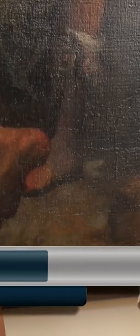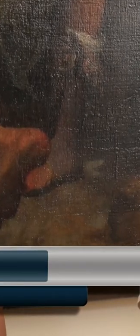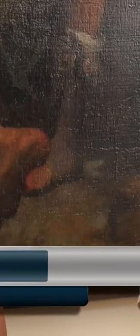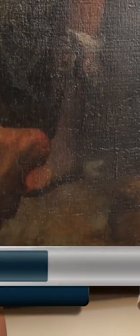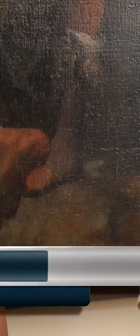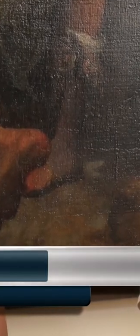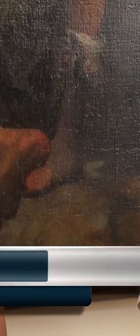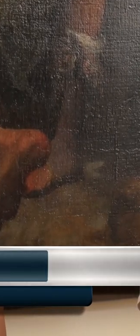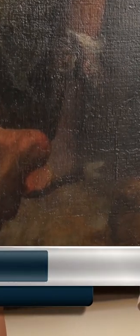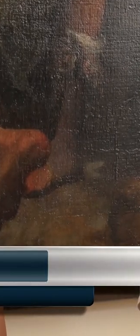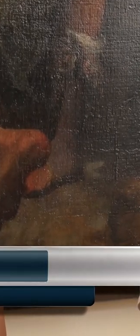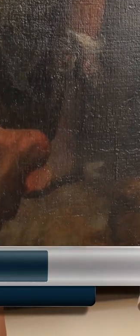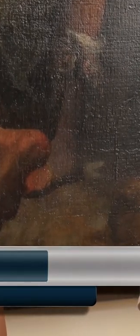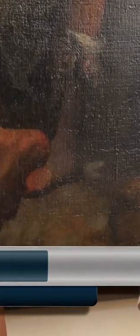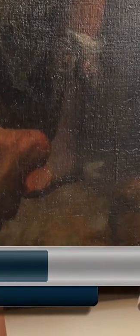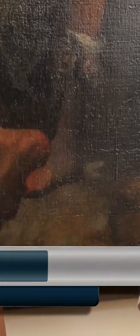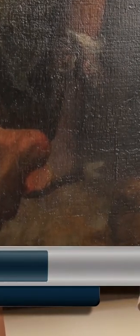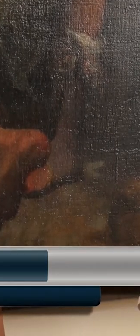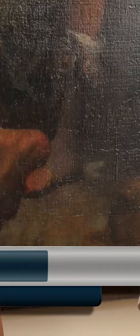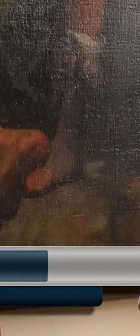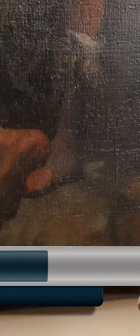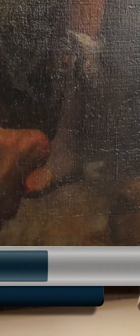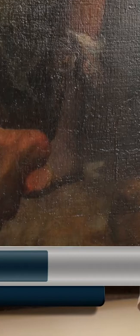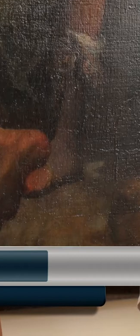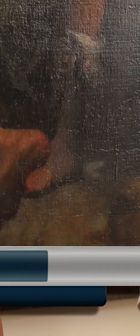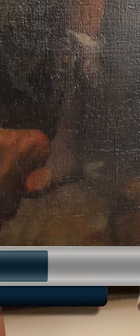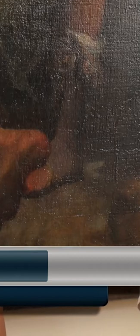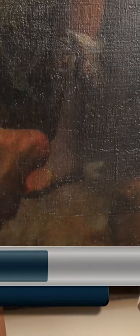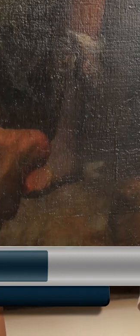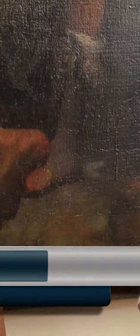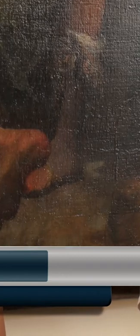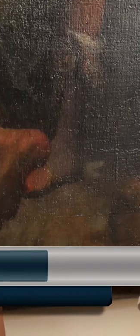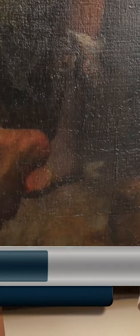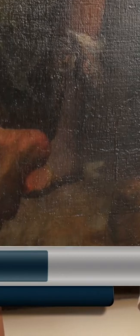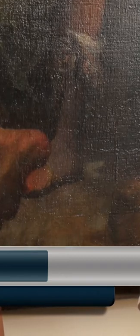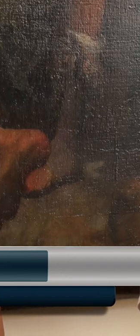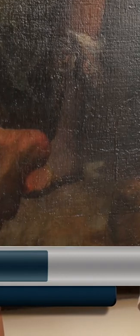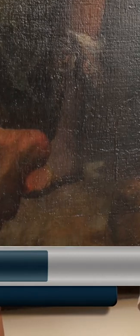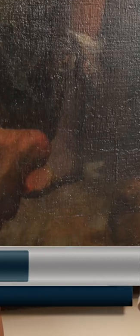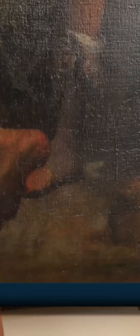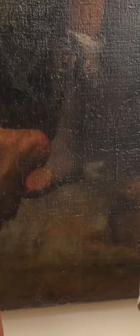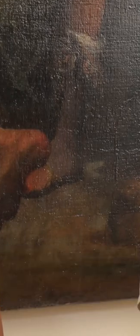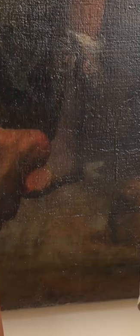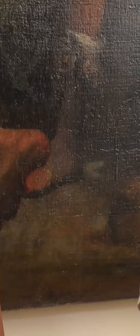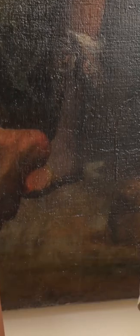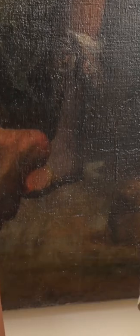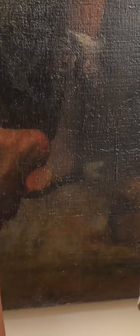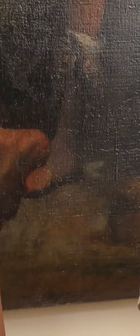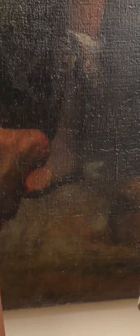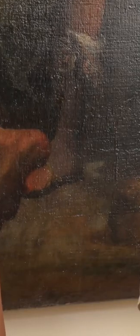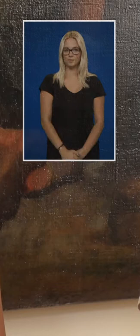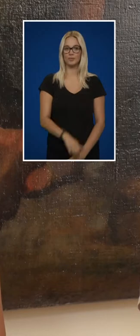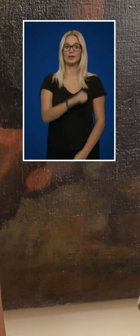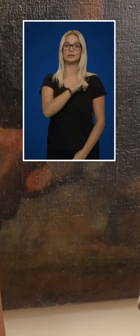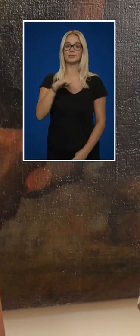Sami ciljevi ovog projekta proizlazi u stvari iz ciljeva i plana gospodarenja otpadom Republike Hrvatske, a i